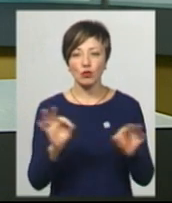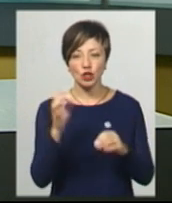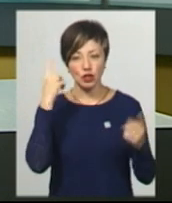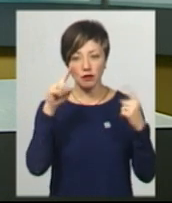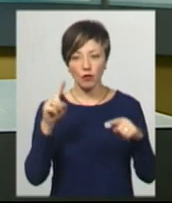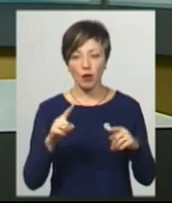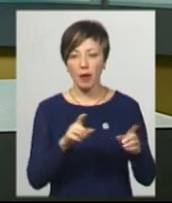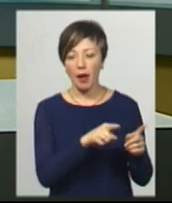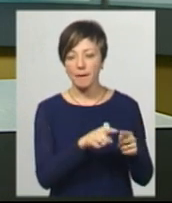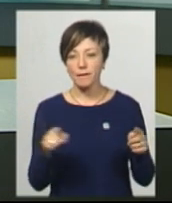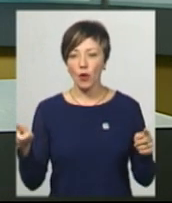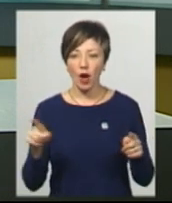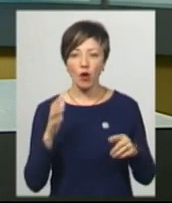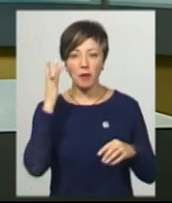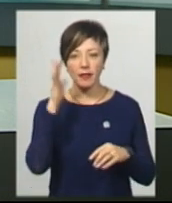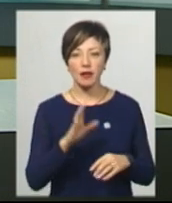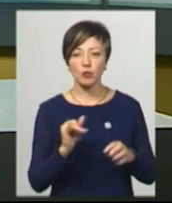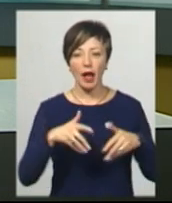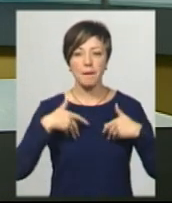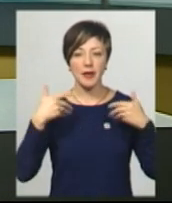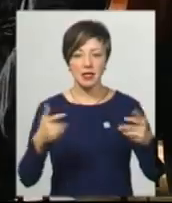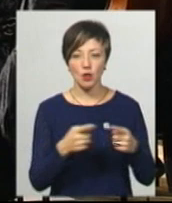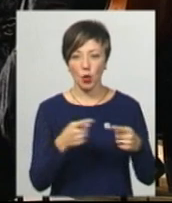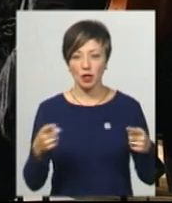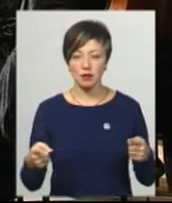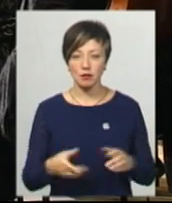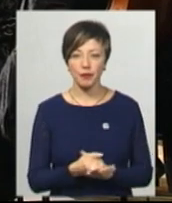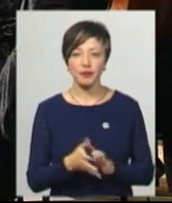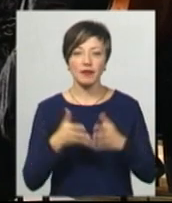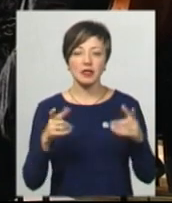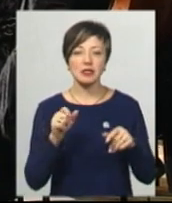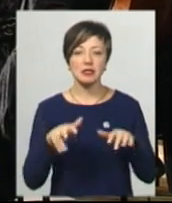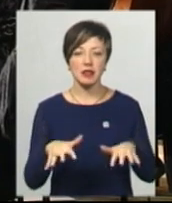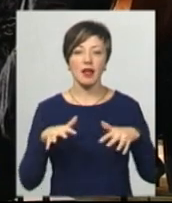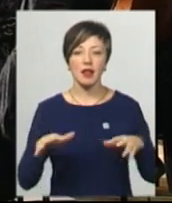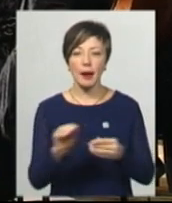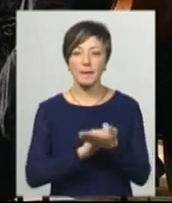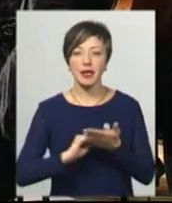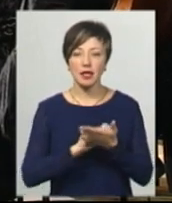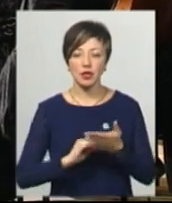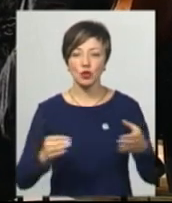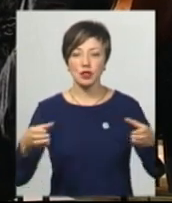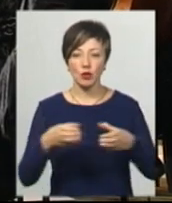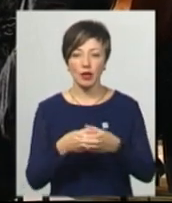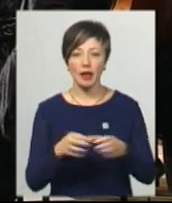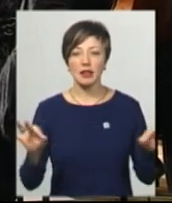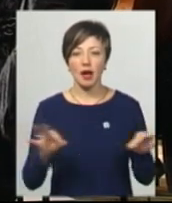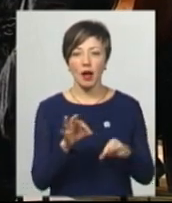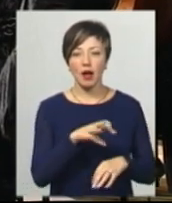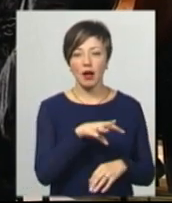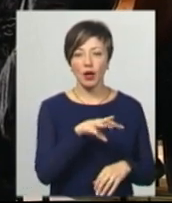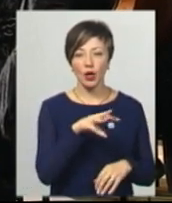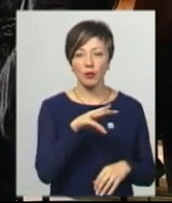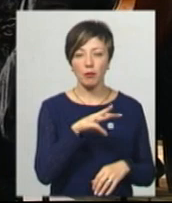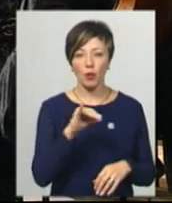епохи романтизму та імпресіонізму. У великій залі репетиція академічного симфонічного оркестру. Диригент Марко Мюллер